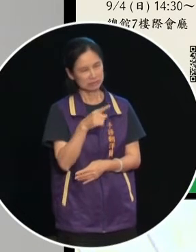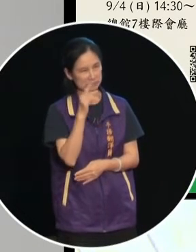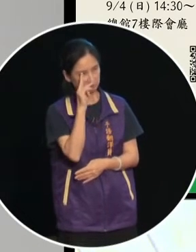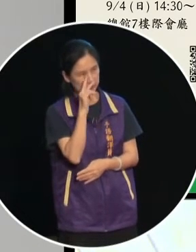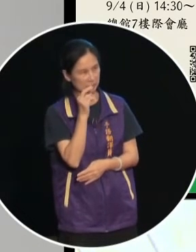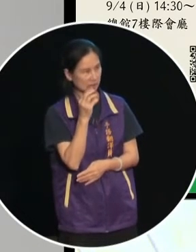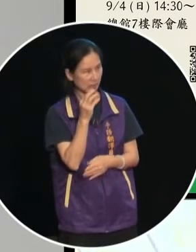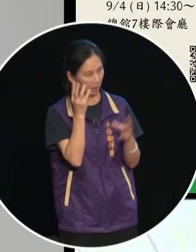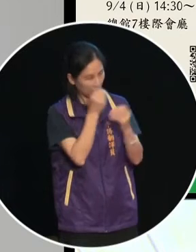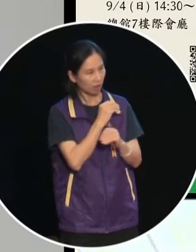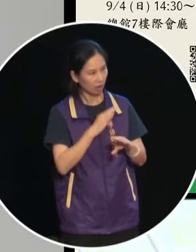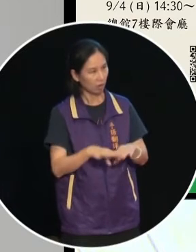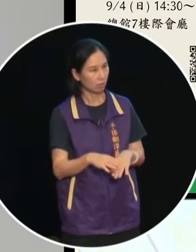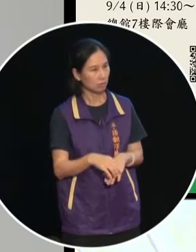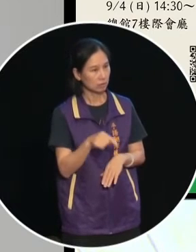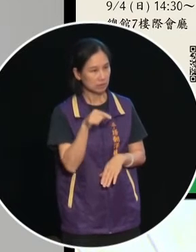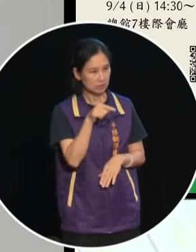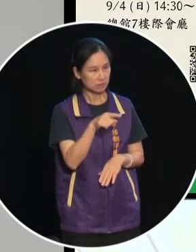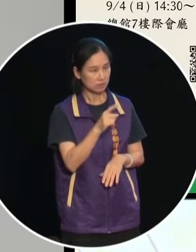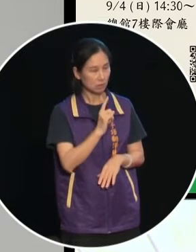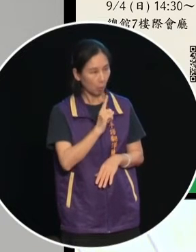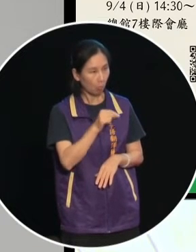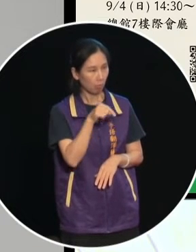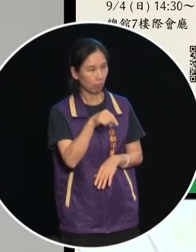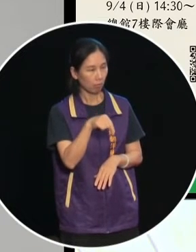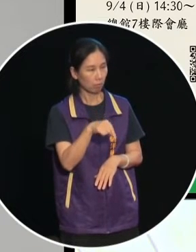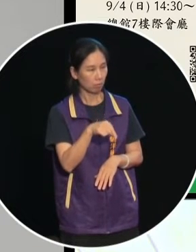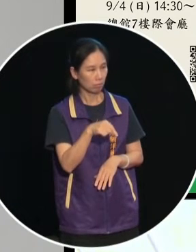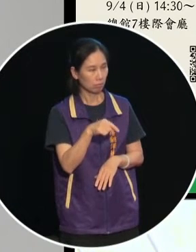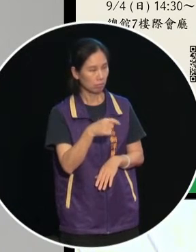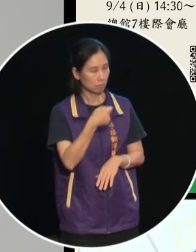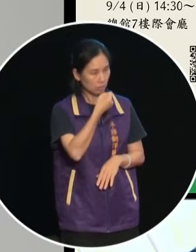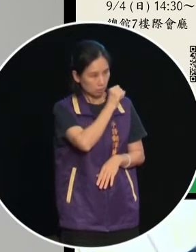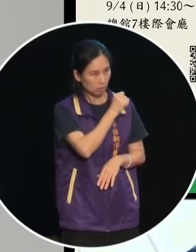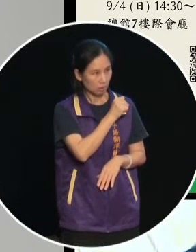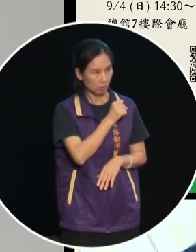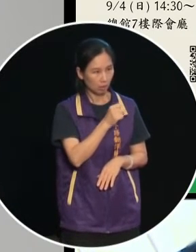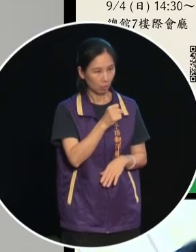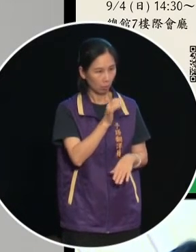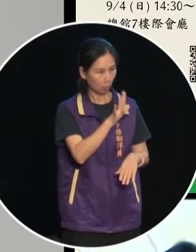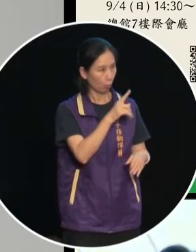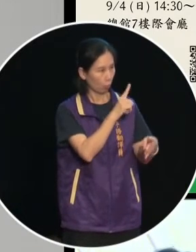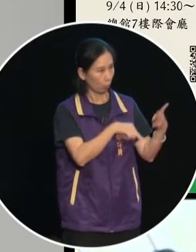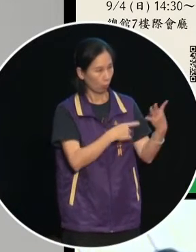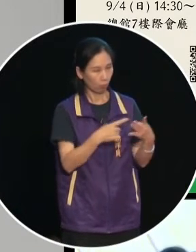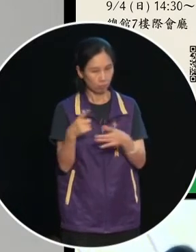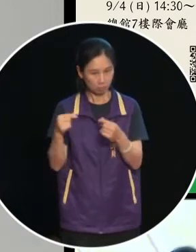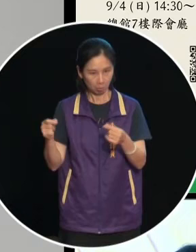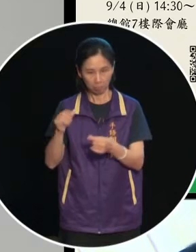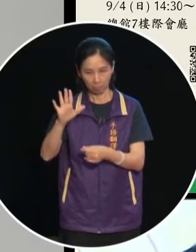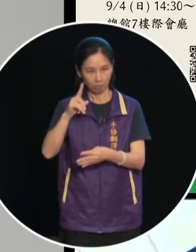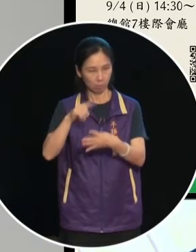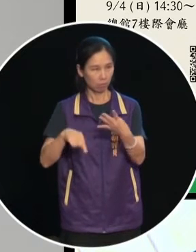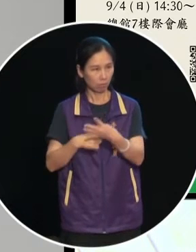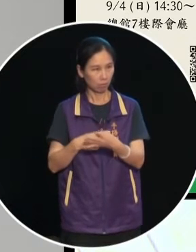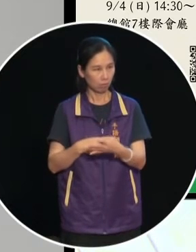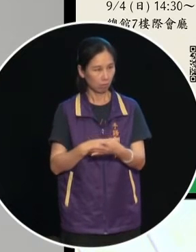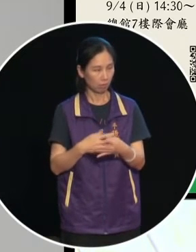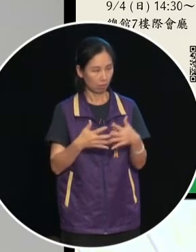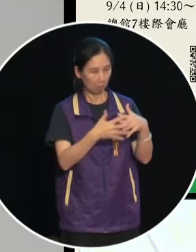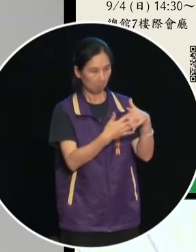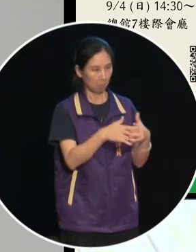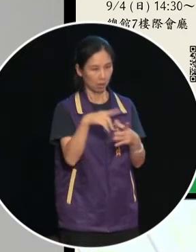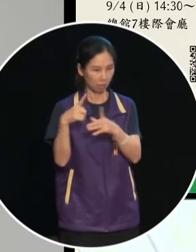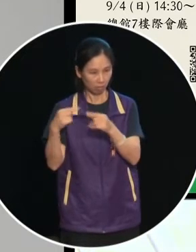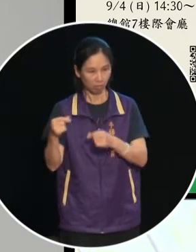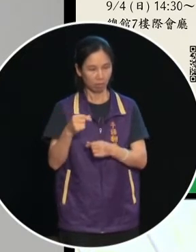因为这句话还有一句话，台湾优势日本优势，美日同盟优势，